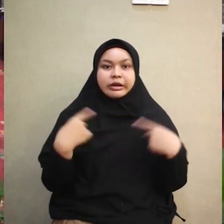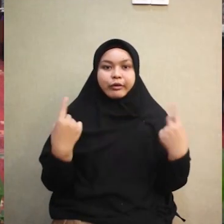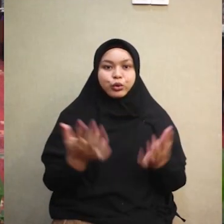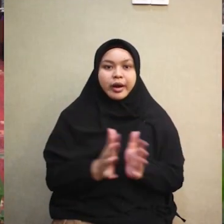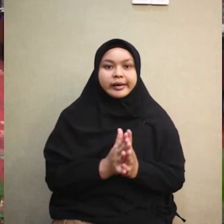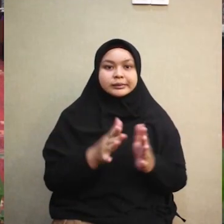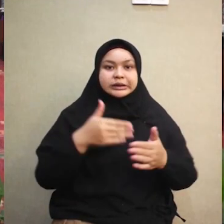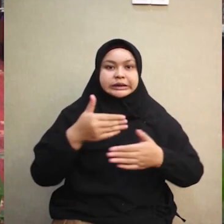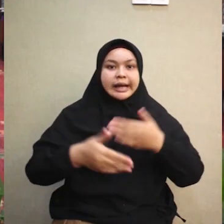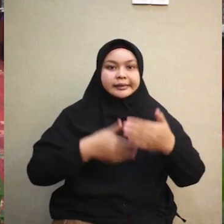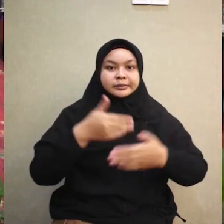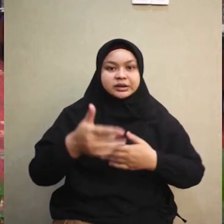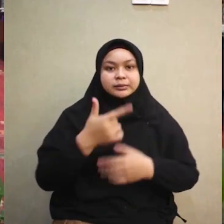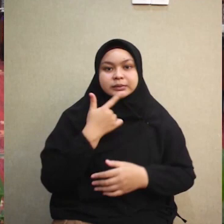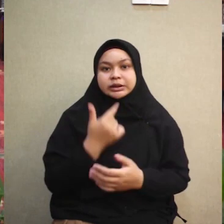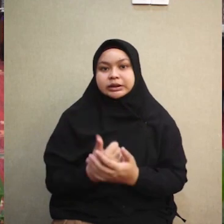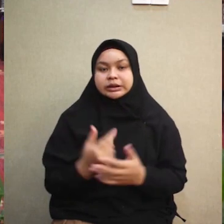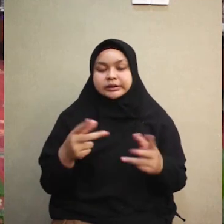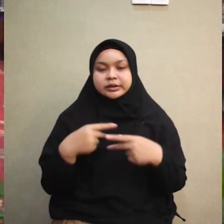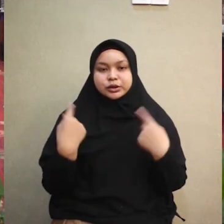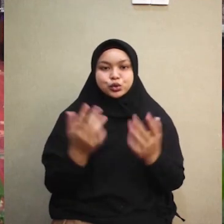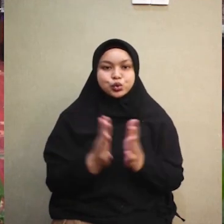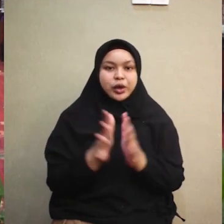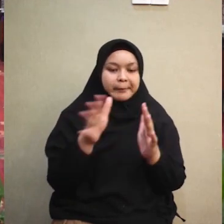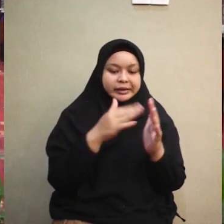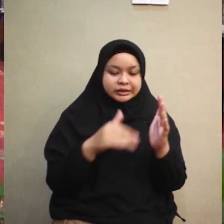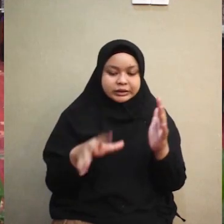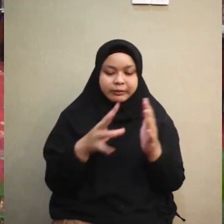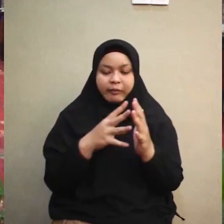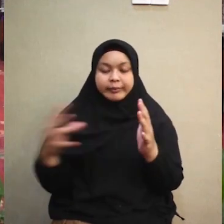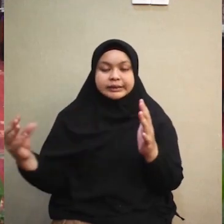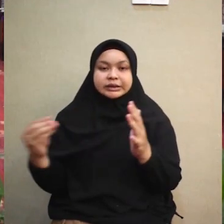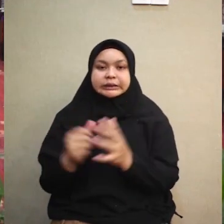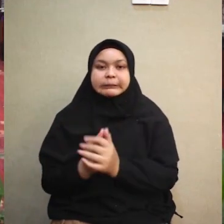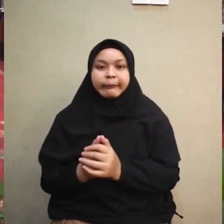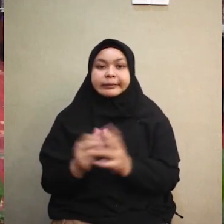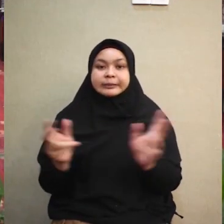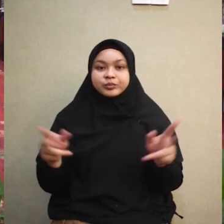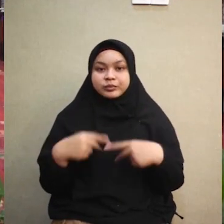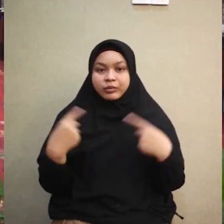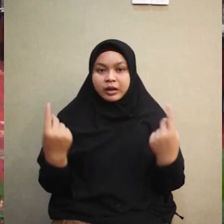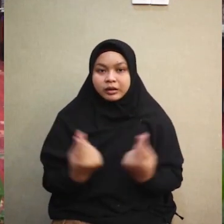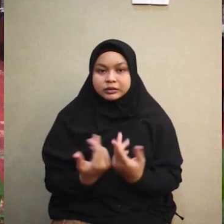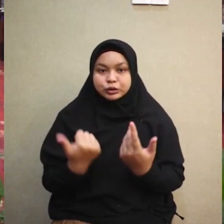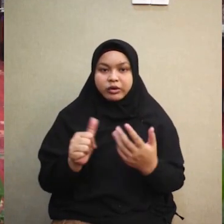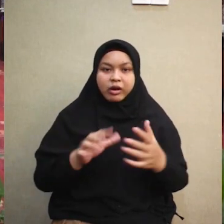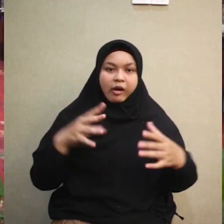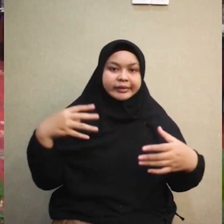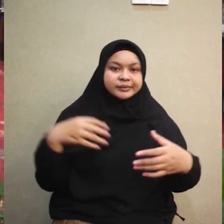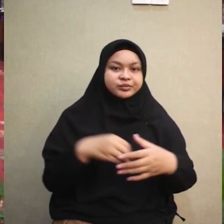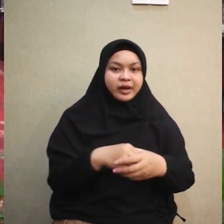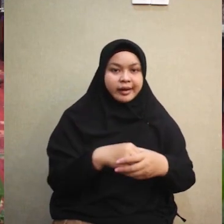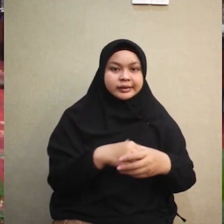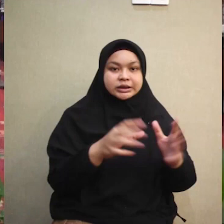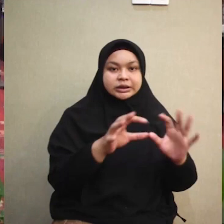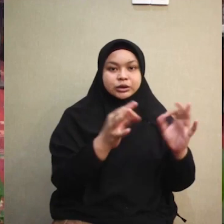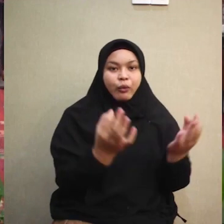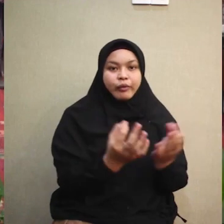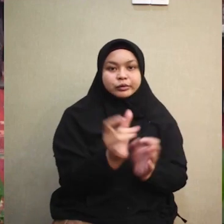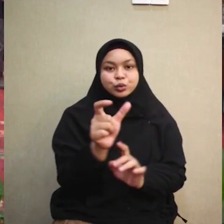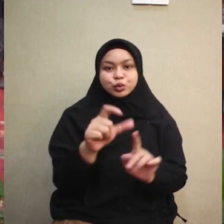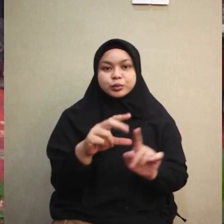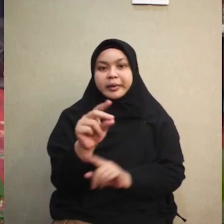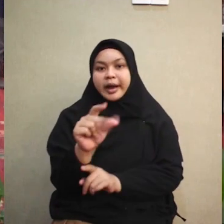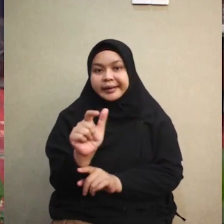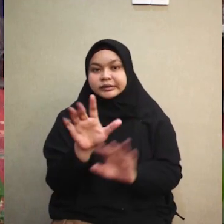mekanisme yang penting ya bahwa kita sudah meratifikasi crvd kita juga ikut di forum upr di mana semua